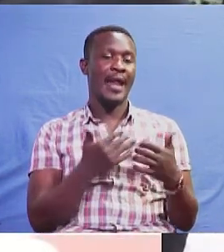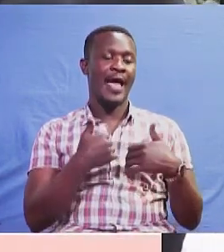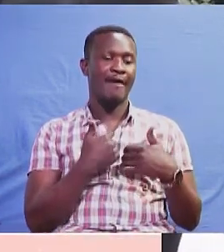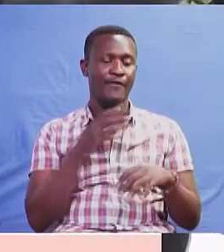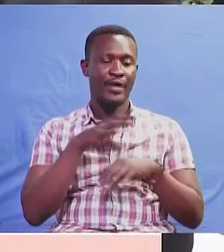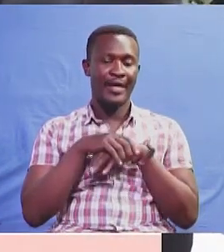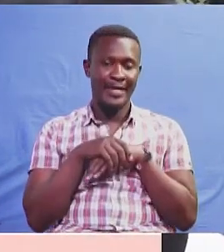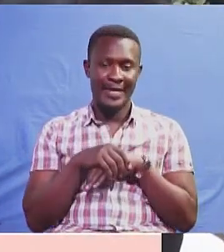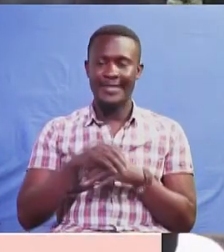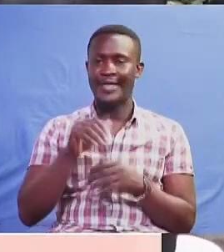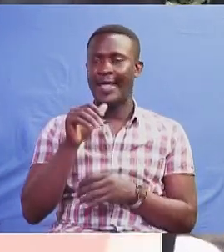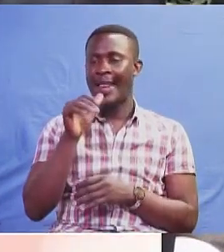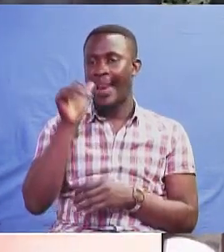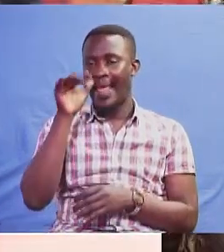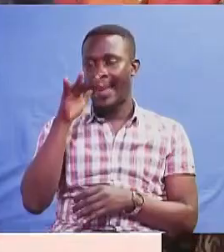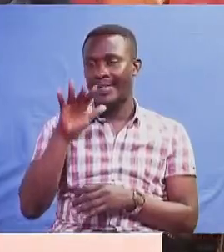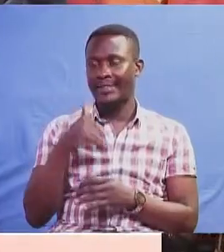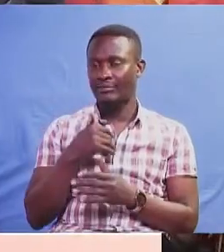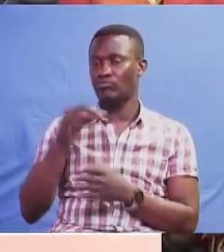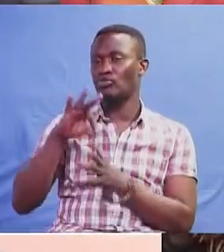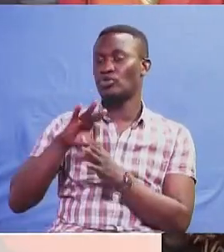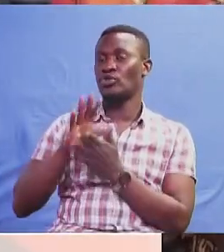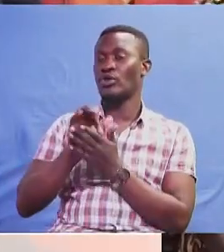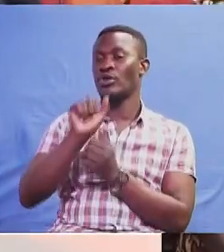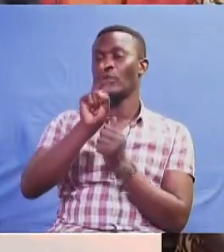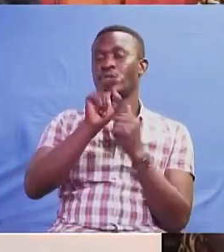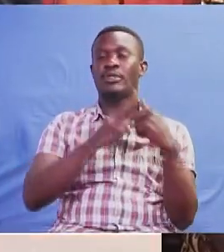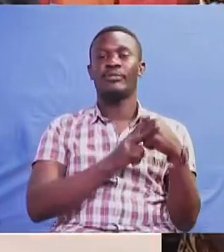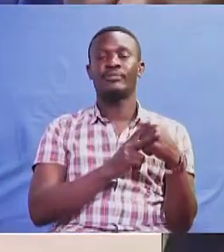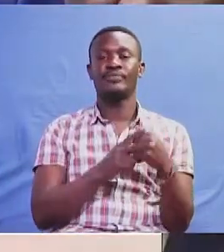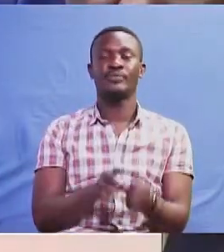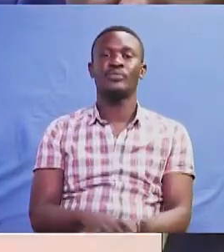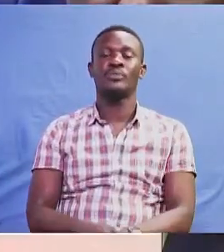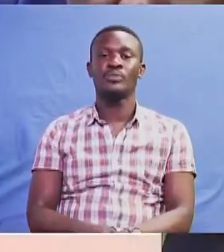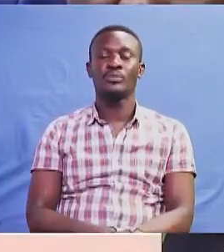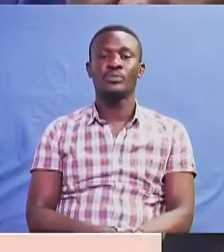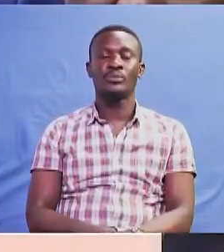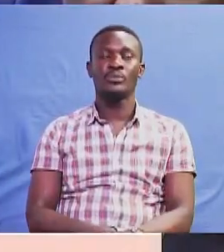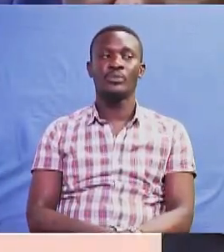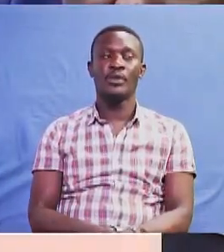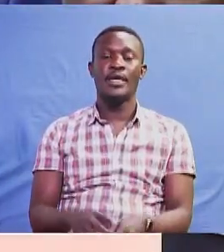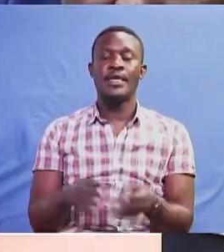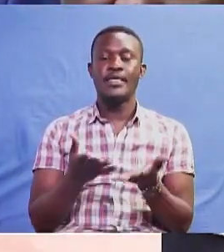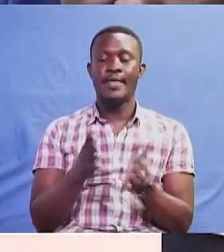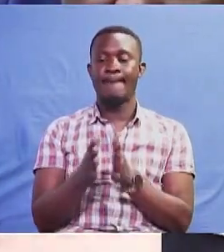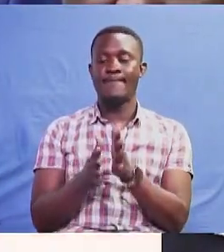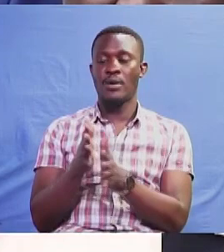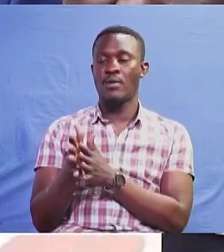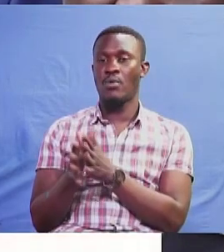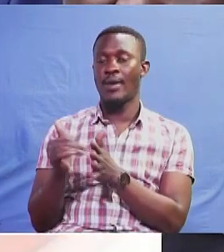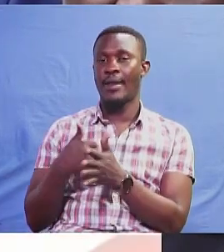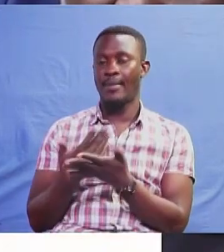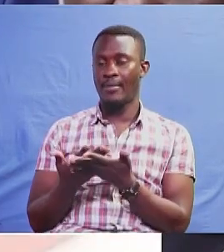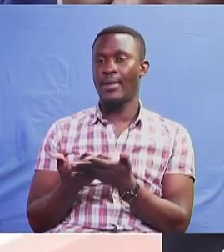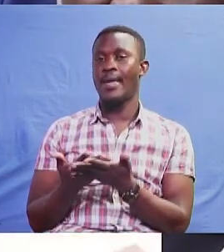katika propaganda za uchaguzi wa mwaka wa 2027. Hii mpango ilipangwa